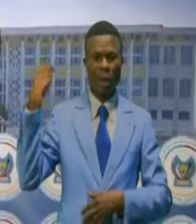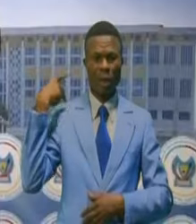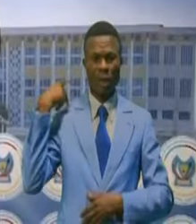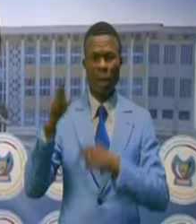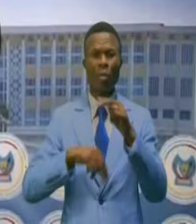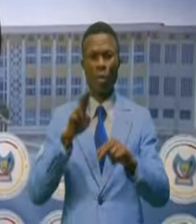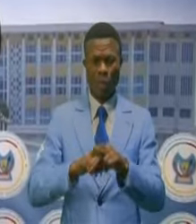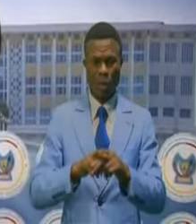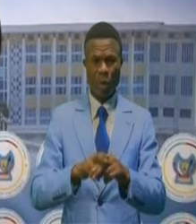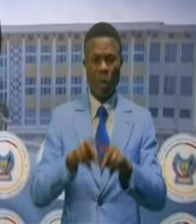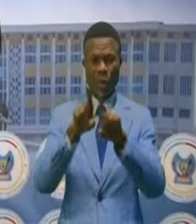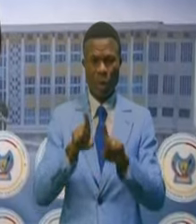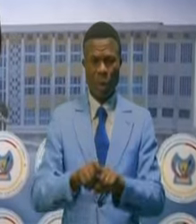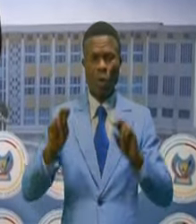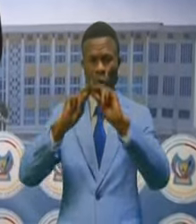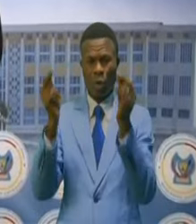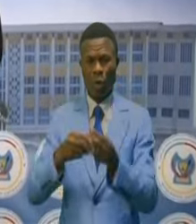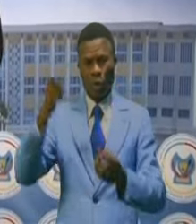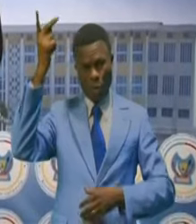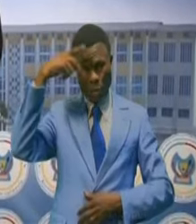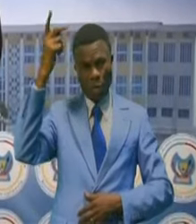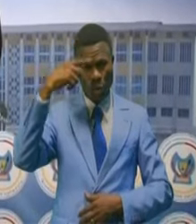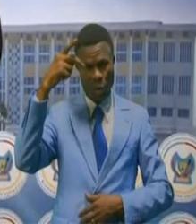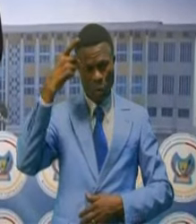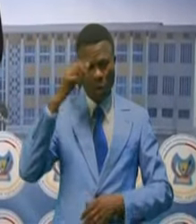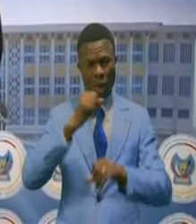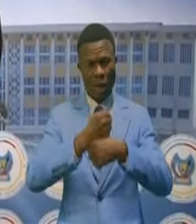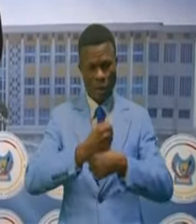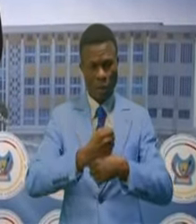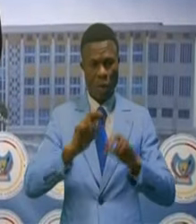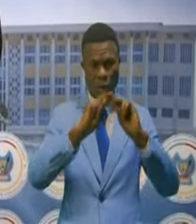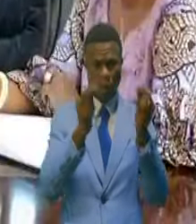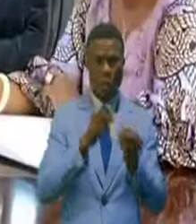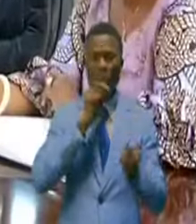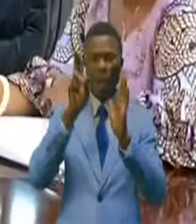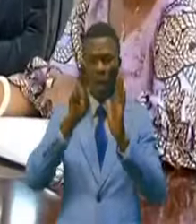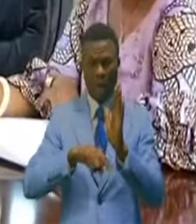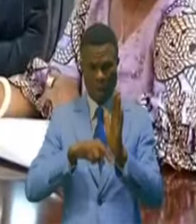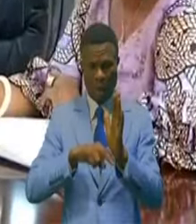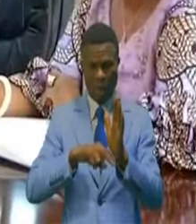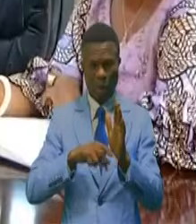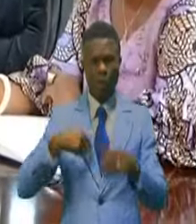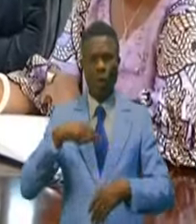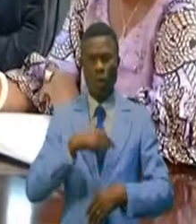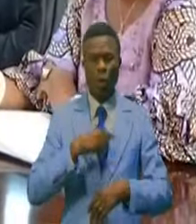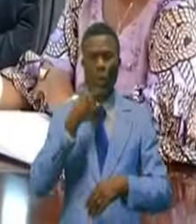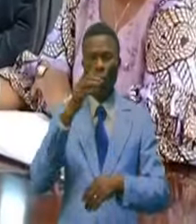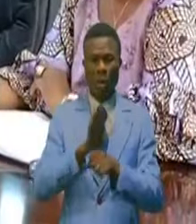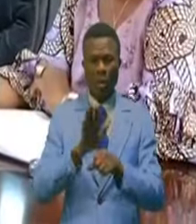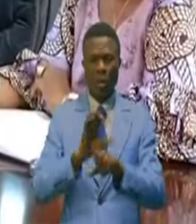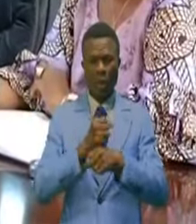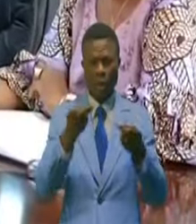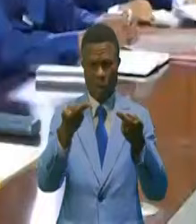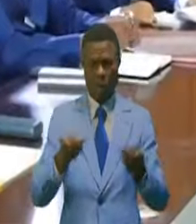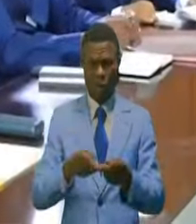et le groupe politique à constituer les groupes parlementaires. Nous allons nous atteler à mettre en place